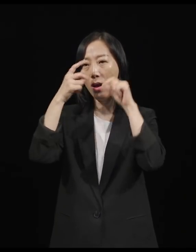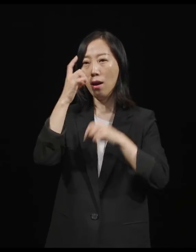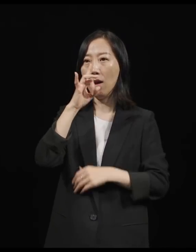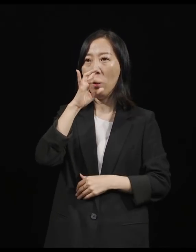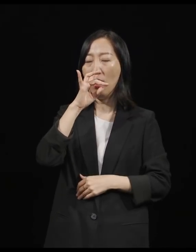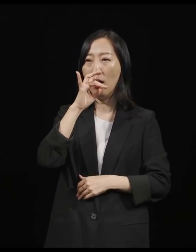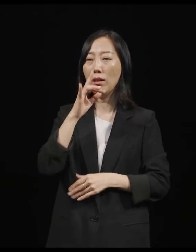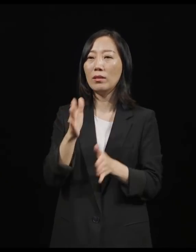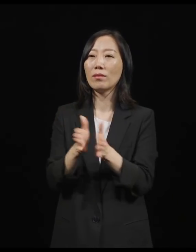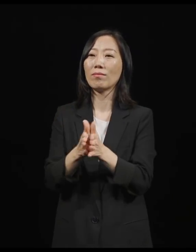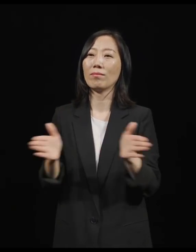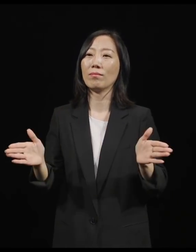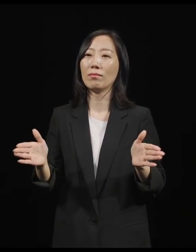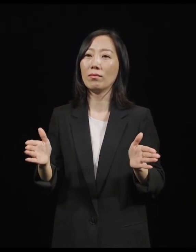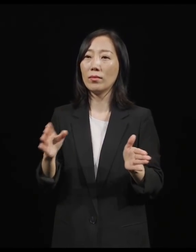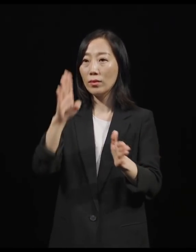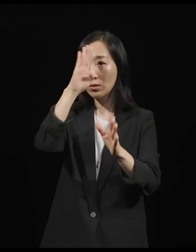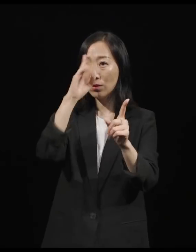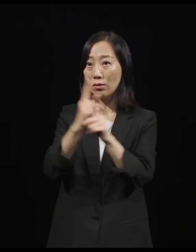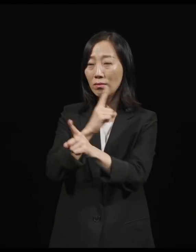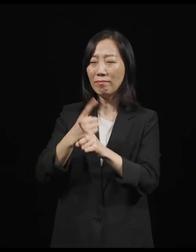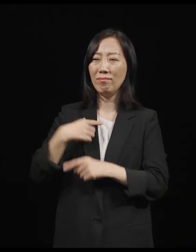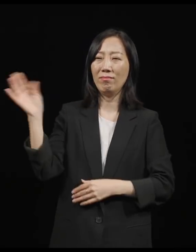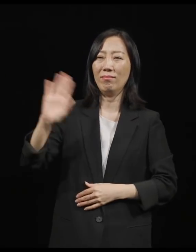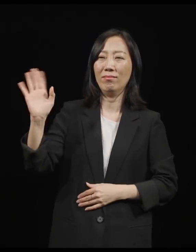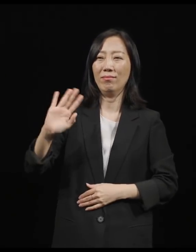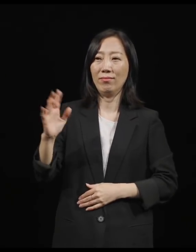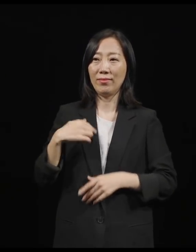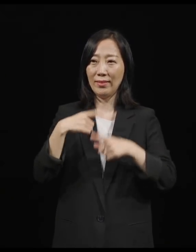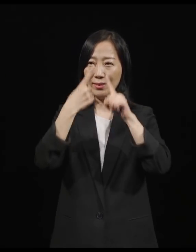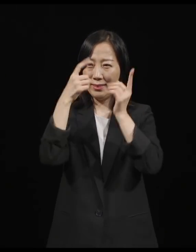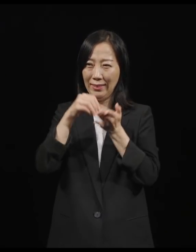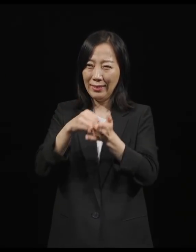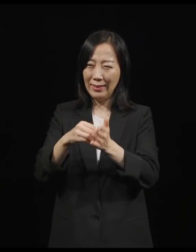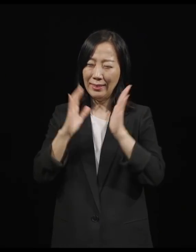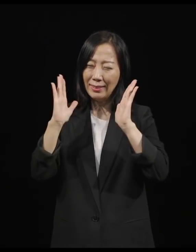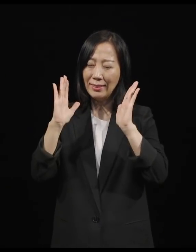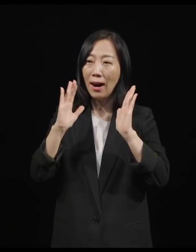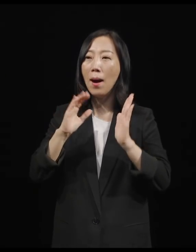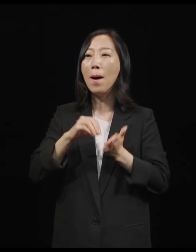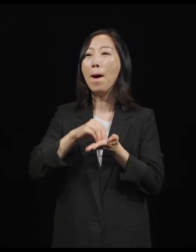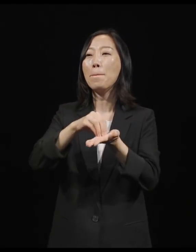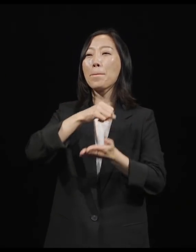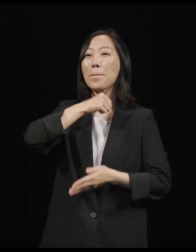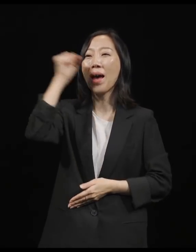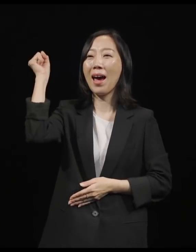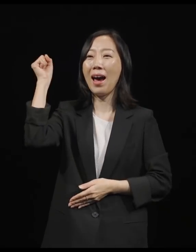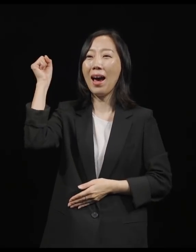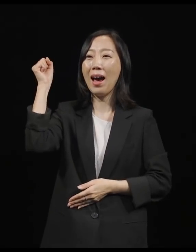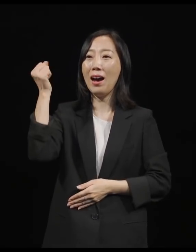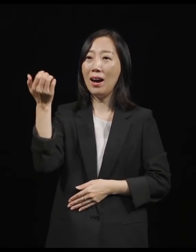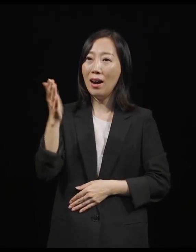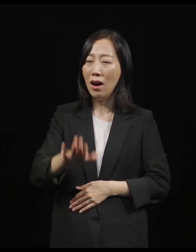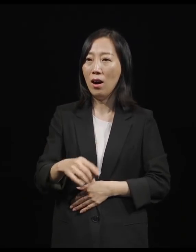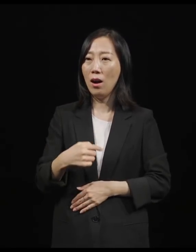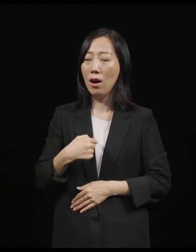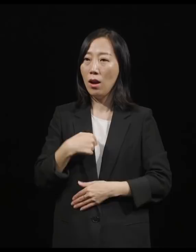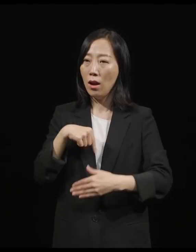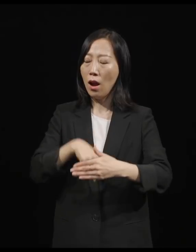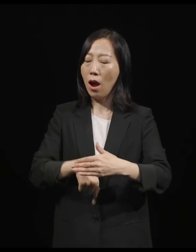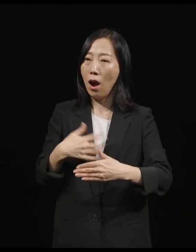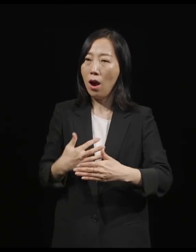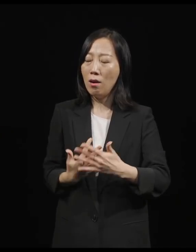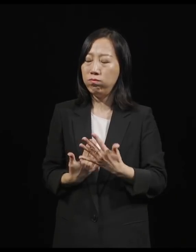전 치료를 거부한 채 겨우 대학에 합격할 수는 있었어요. 하지만 제 안에 있는 분노심이